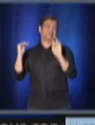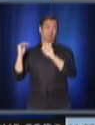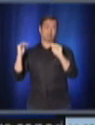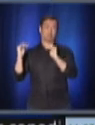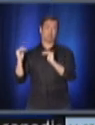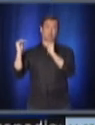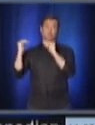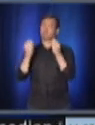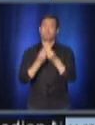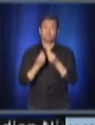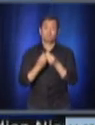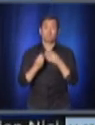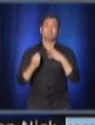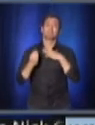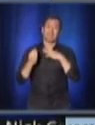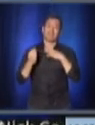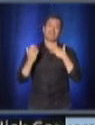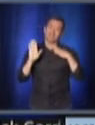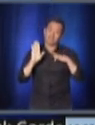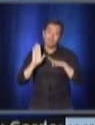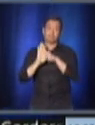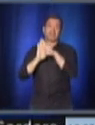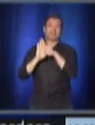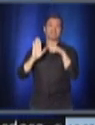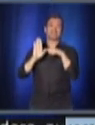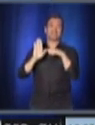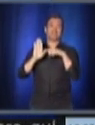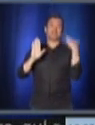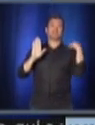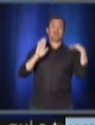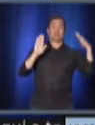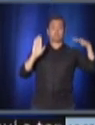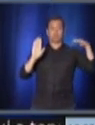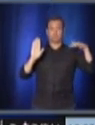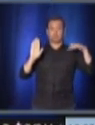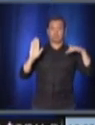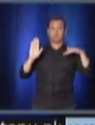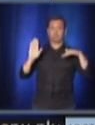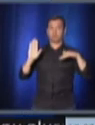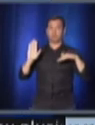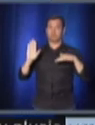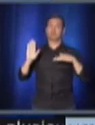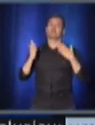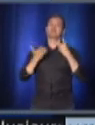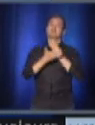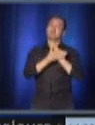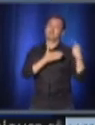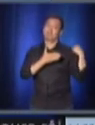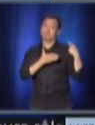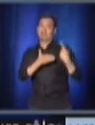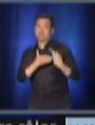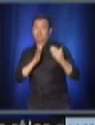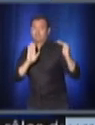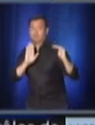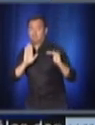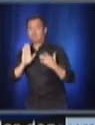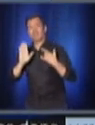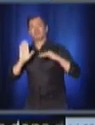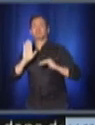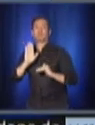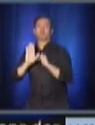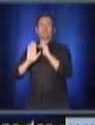un renversement de tendance. Souvenez-vous que nous avons eu une baisse des hospitalisations depuis plusieurs semaines et le